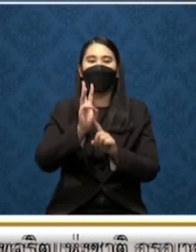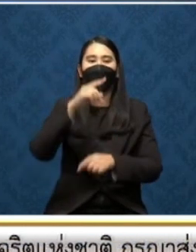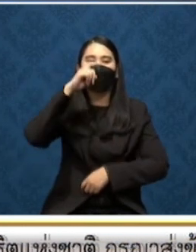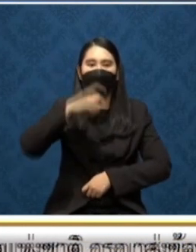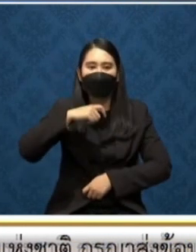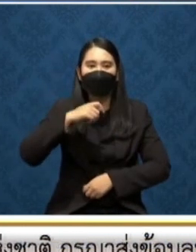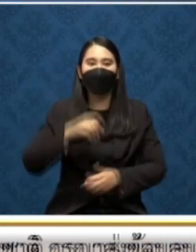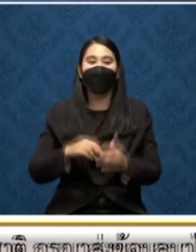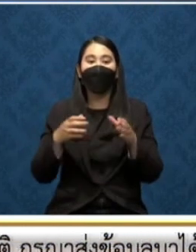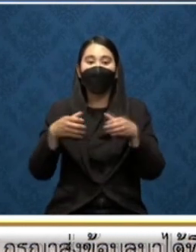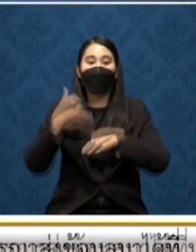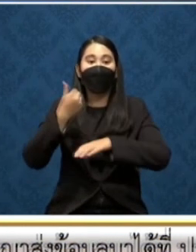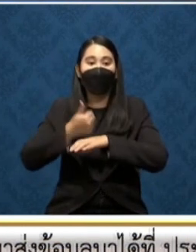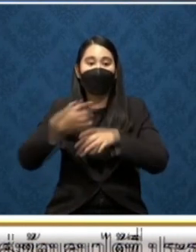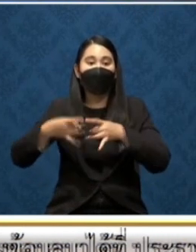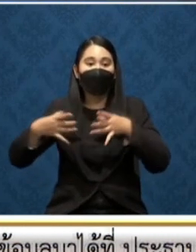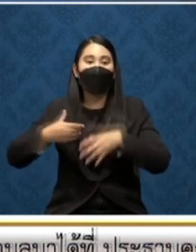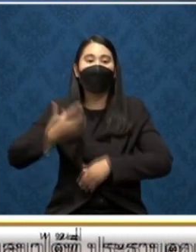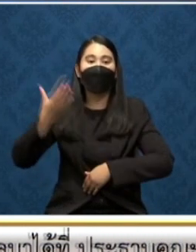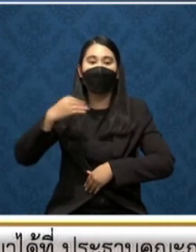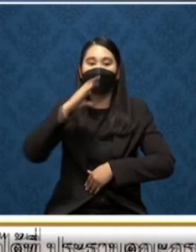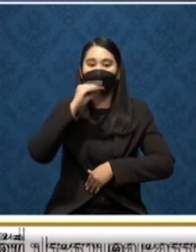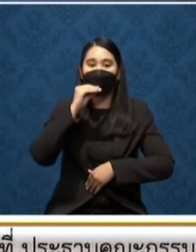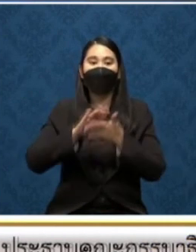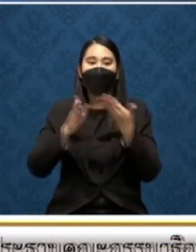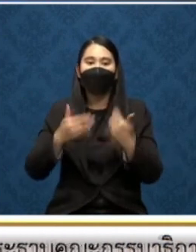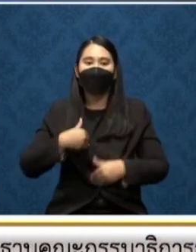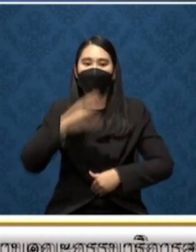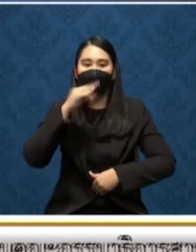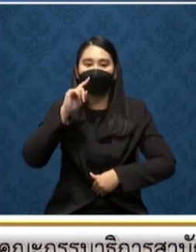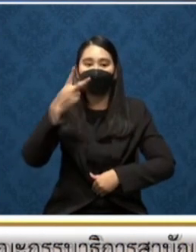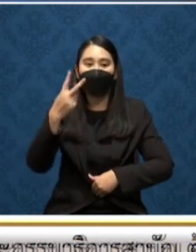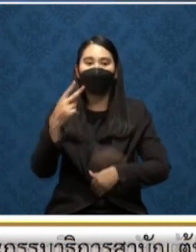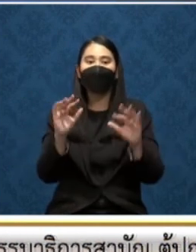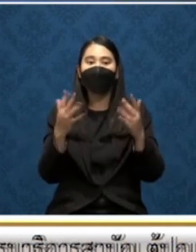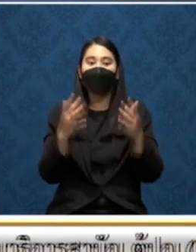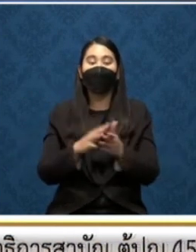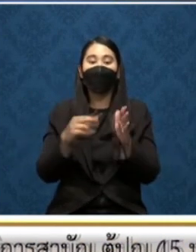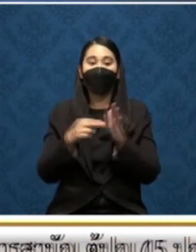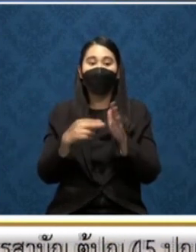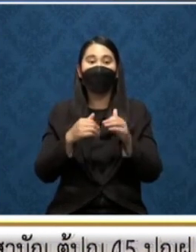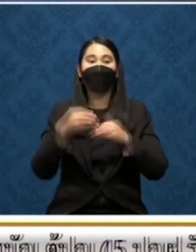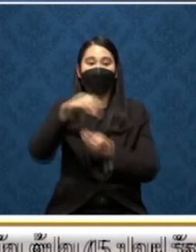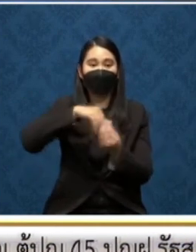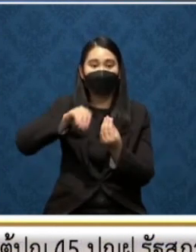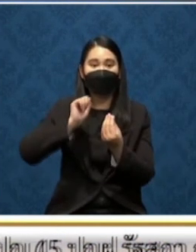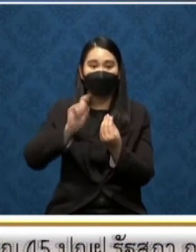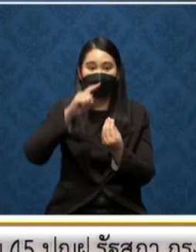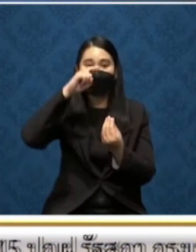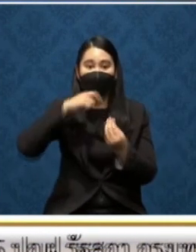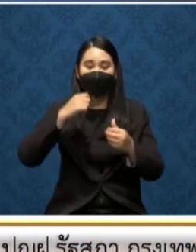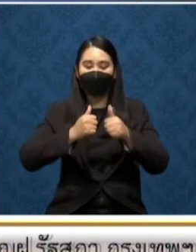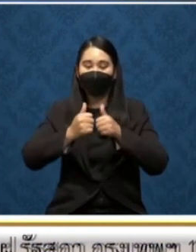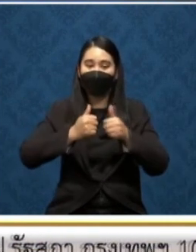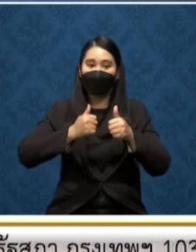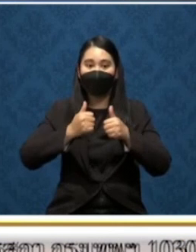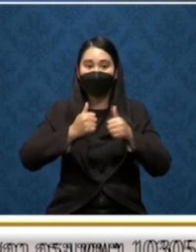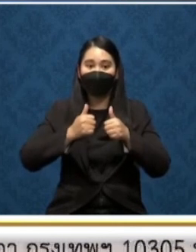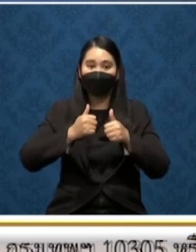น้าตาผ่องใสขึ้นแล้วก็มีรูปร่างที่ดีขึ้นใช่ครับผมก็พยายามดูแลรักษาสุขภาพนะครับทั้งควบคุมน้